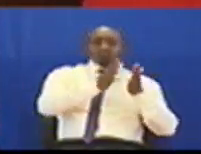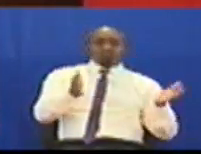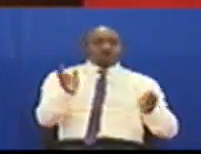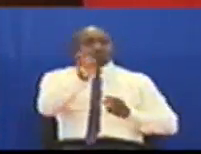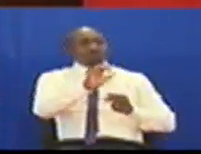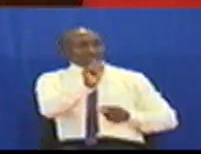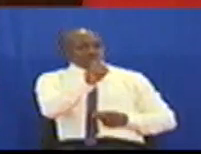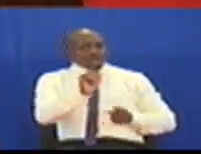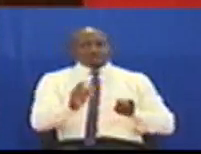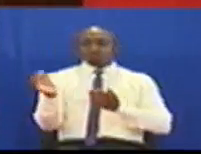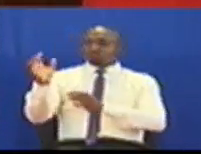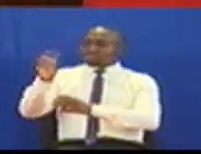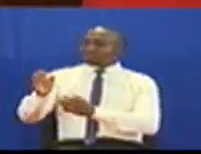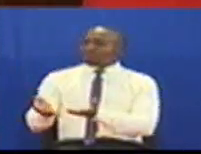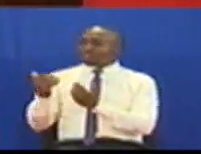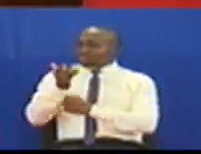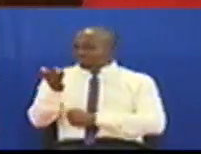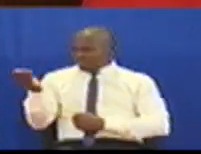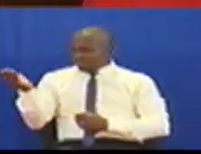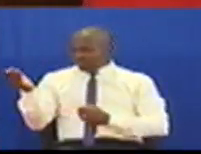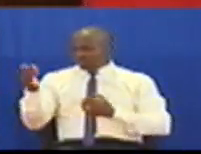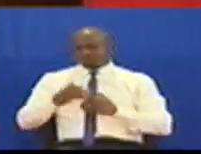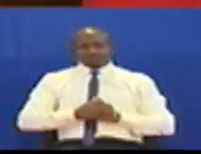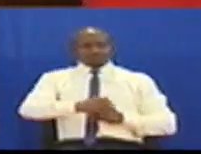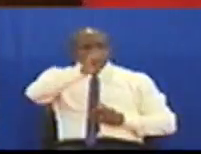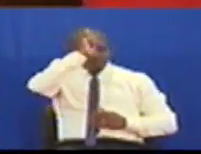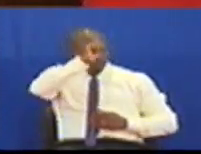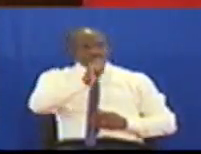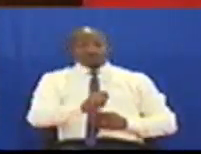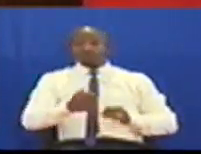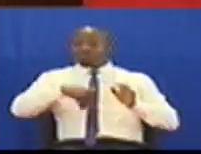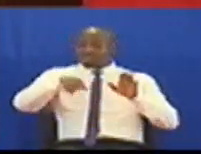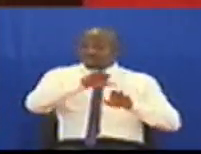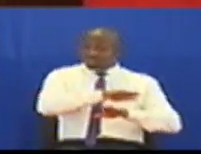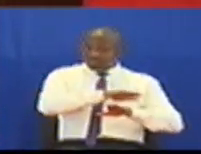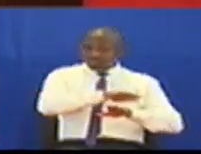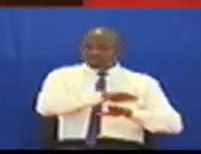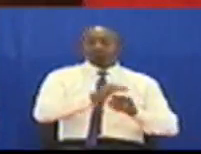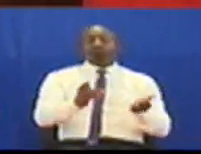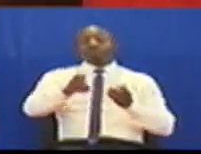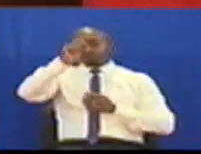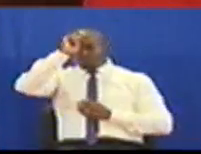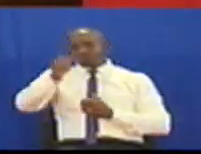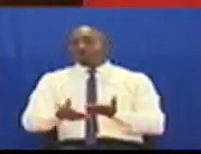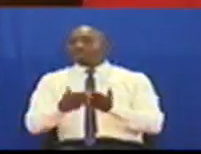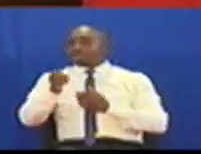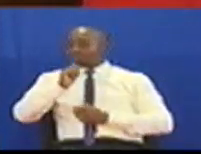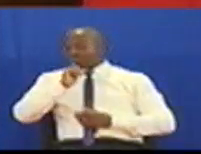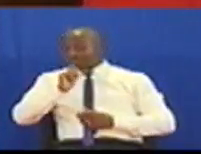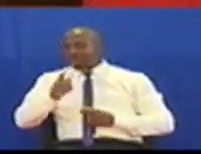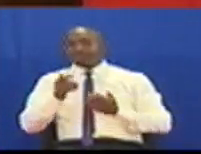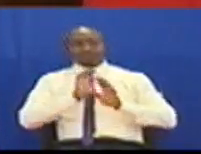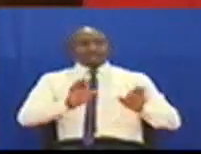na kila uniformu na vitu vingine. Mheshimiwa mwenyekiti, Mheshimiwa naibu spika,